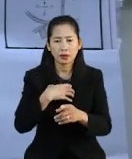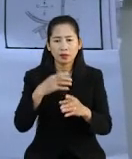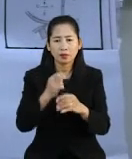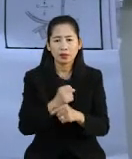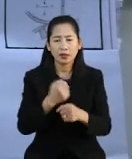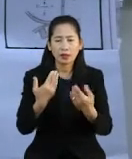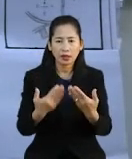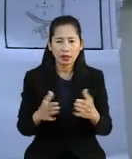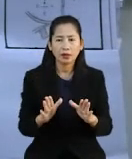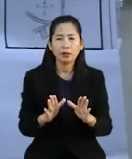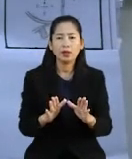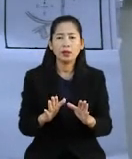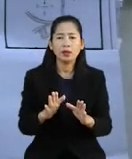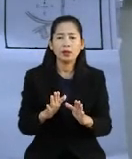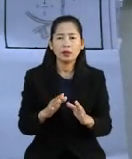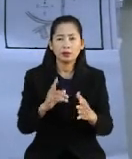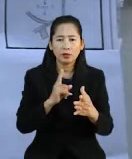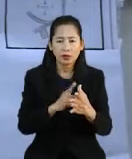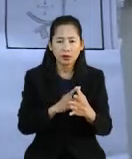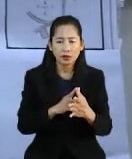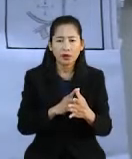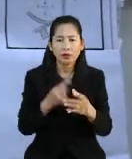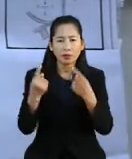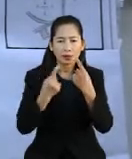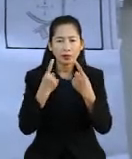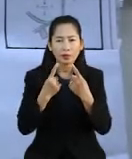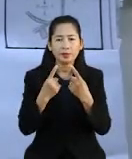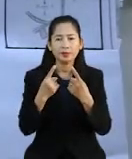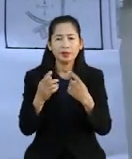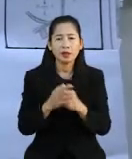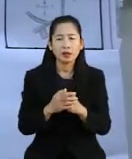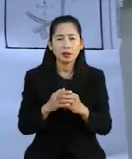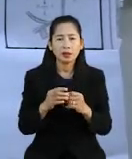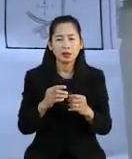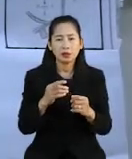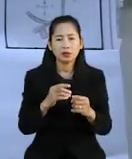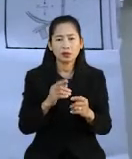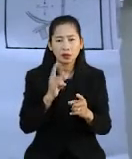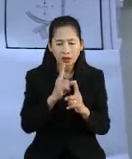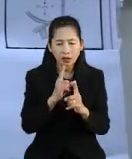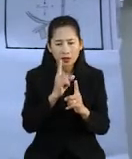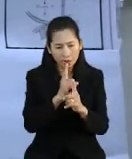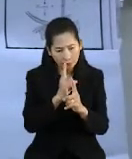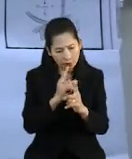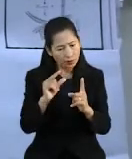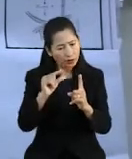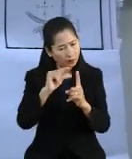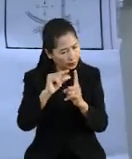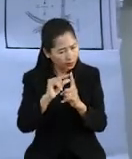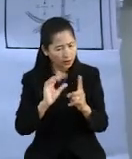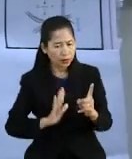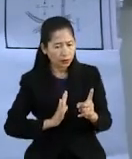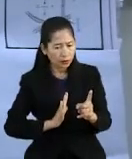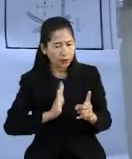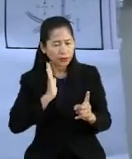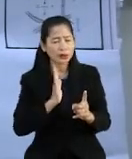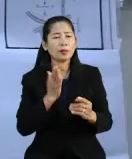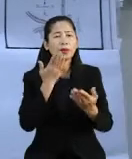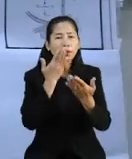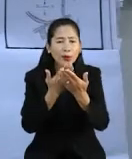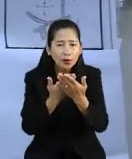bàn hai con thường mấy tiếng chà trong cái bình chọc cái chân tình yêu bà con đào ấy chà cứ trời tại prap prap xâm nguồn cua xong bài prap bì ấy con